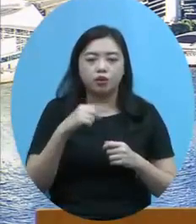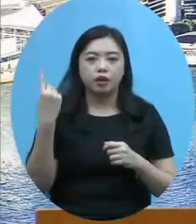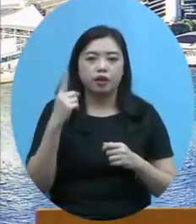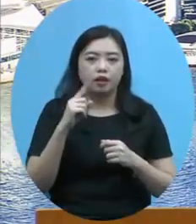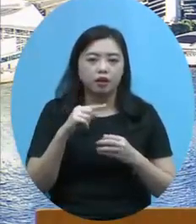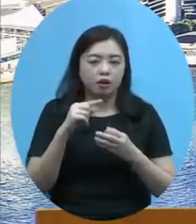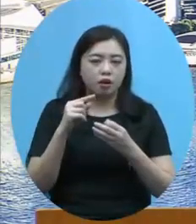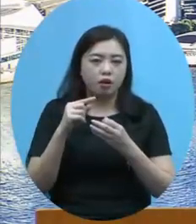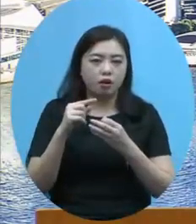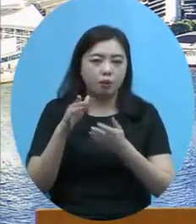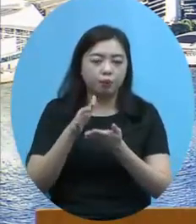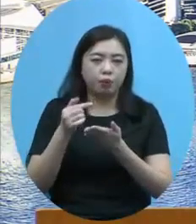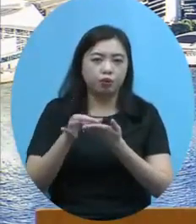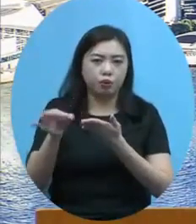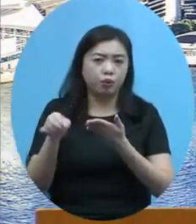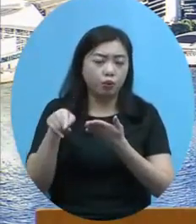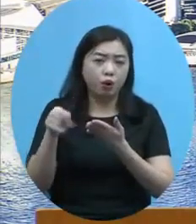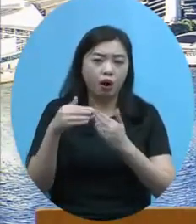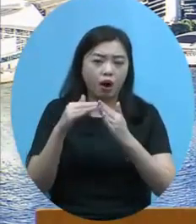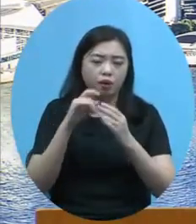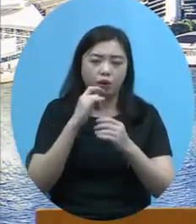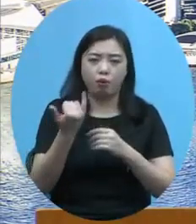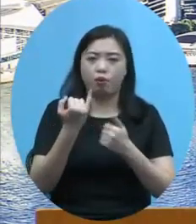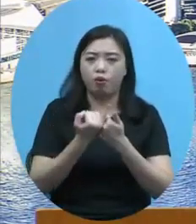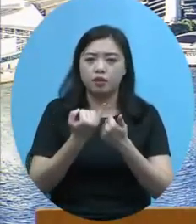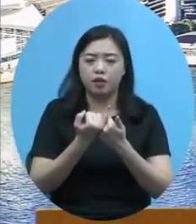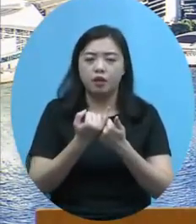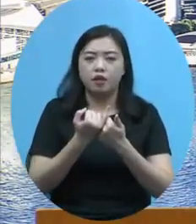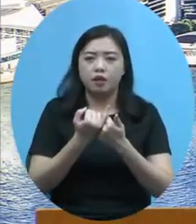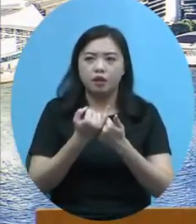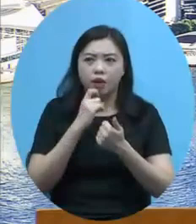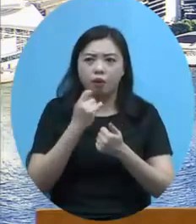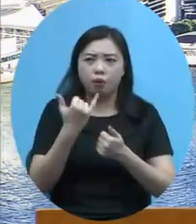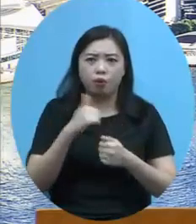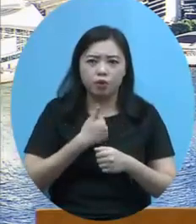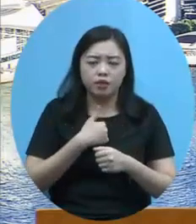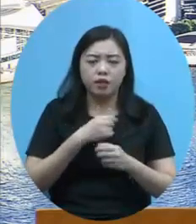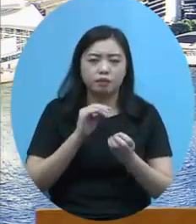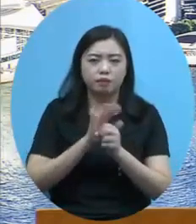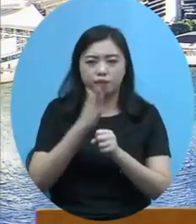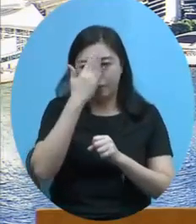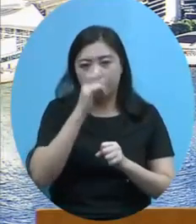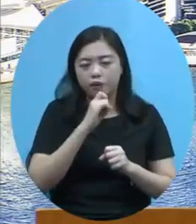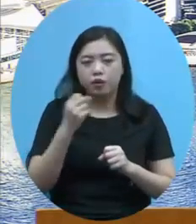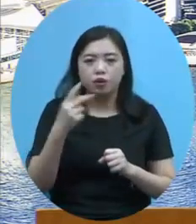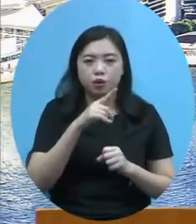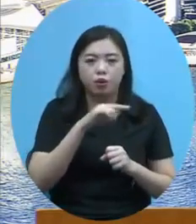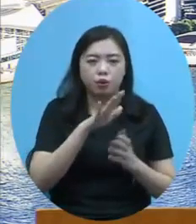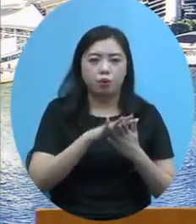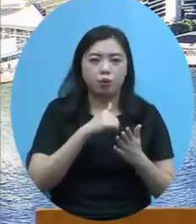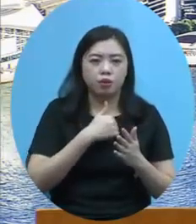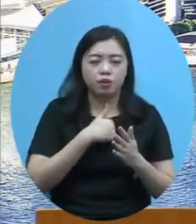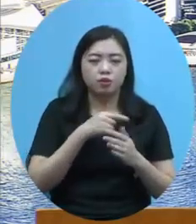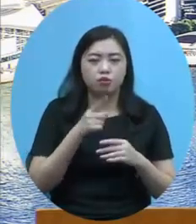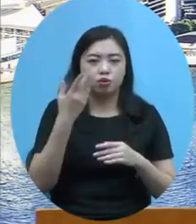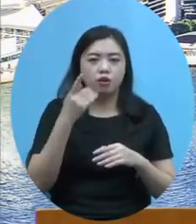咧就有今朝系呈报咗咧有六名嘅教师咧系阳性嘅。咁我哋调查发现呢六名教师咧都喺上个礼